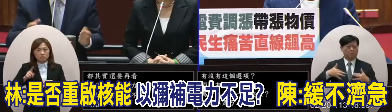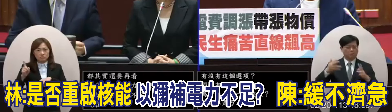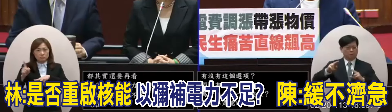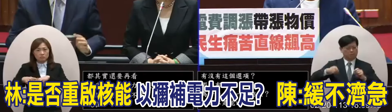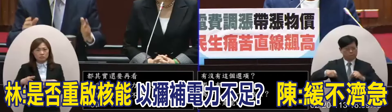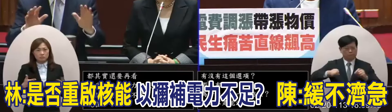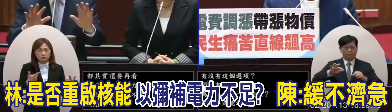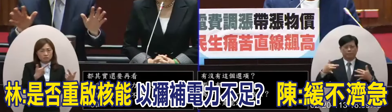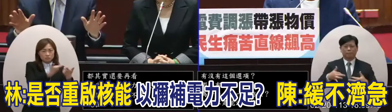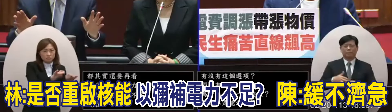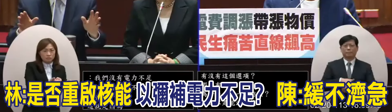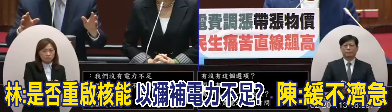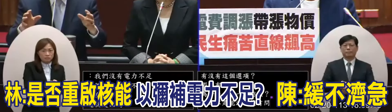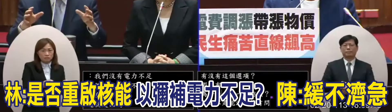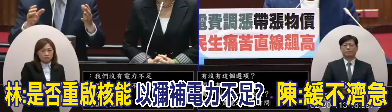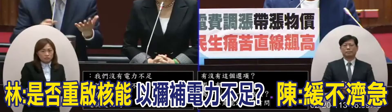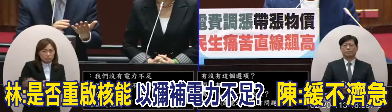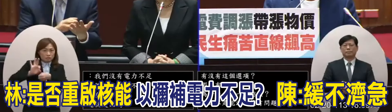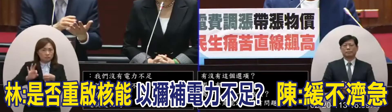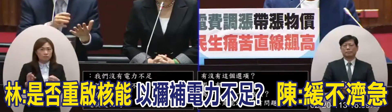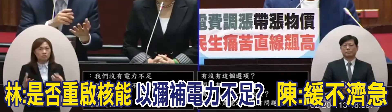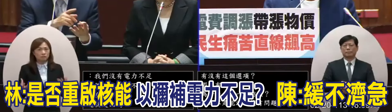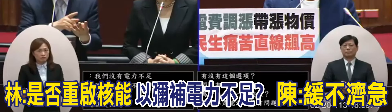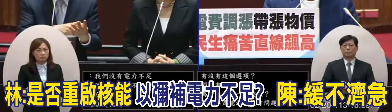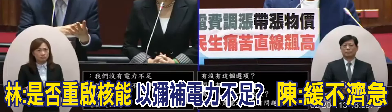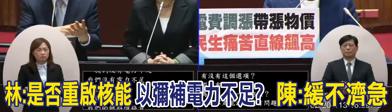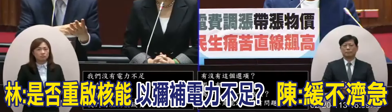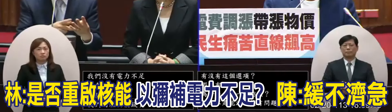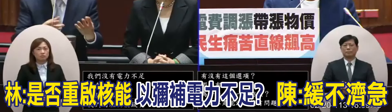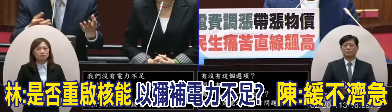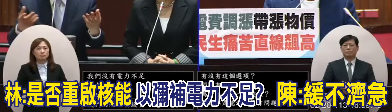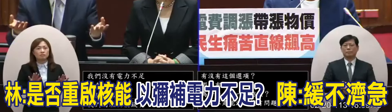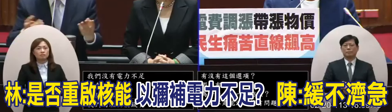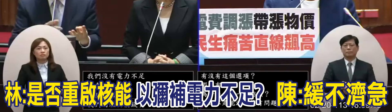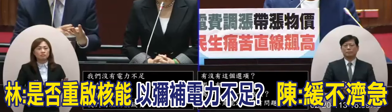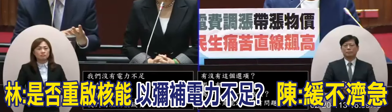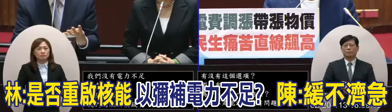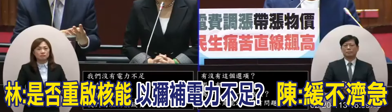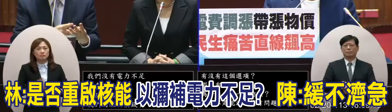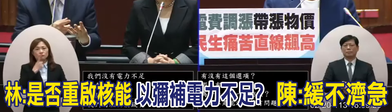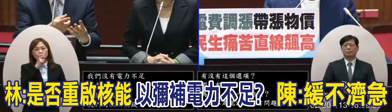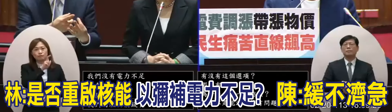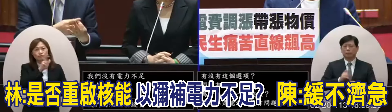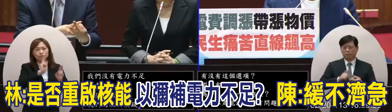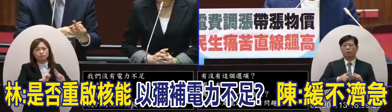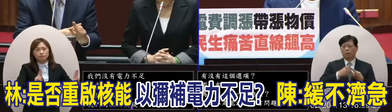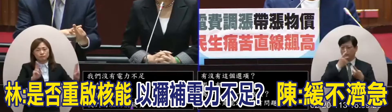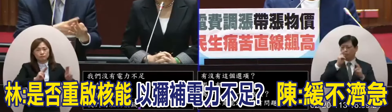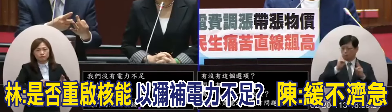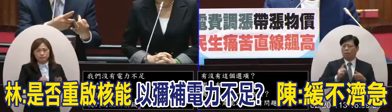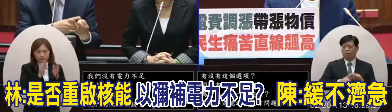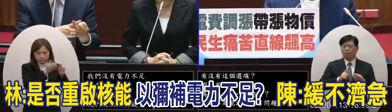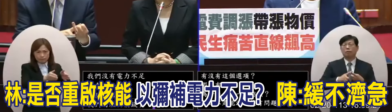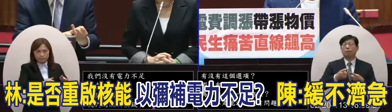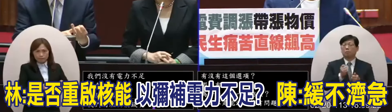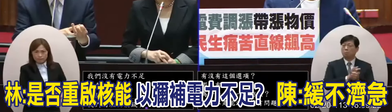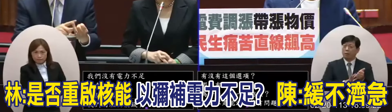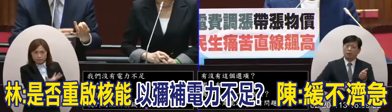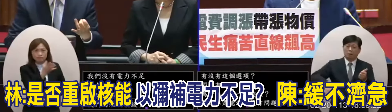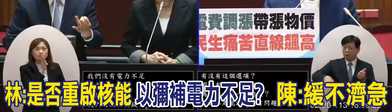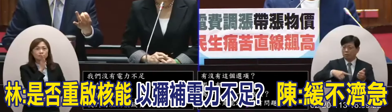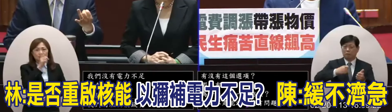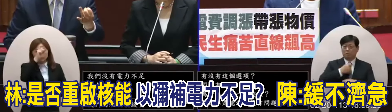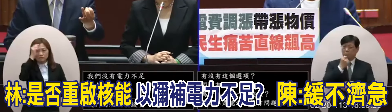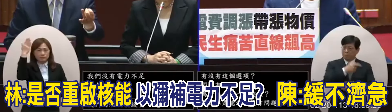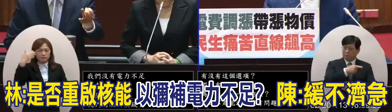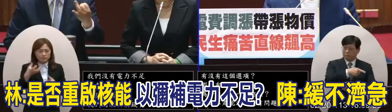吗？ 这不完全，因为我们现在是展绿，对不对？我们发展绿色能源， 对嘛，你发展绿能嘛， 蒸汽嘛， 结果造成说 减煤嘛， 我们